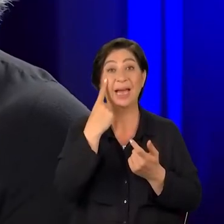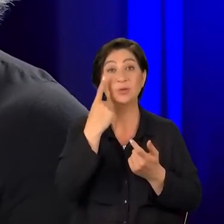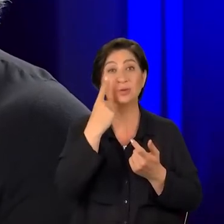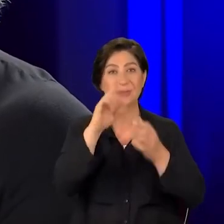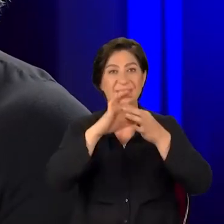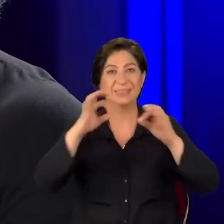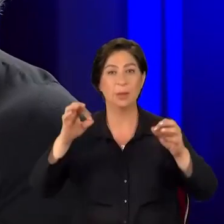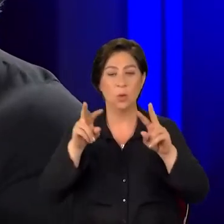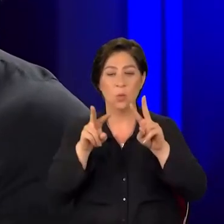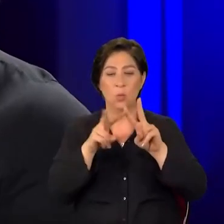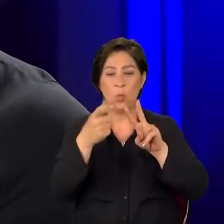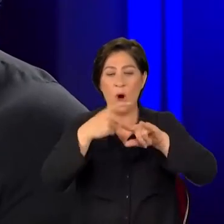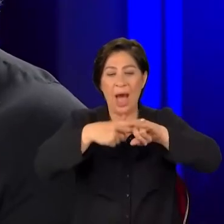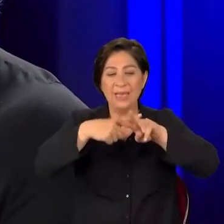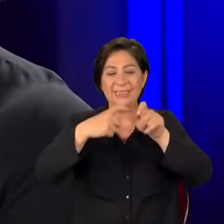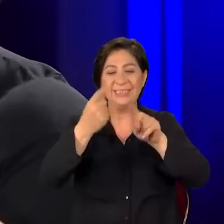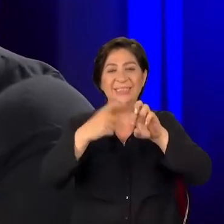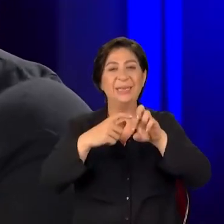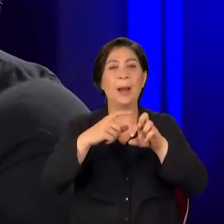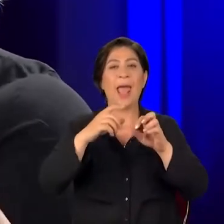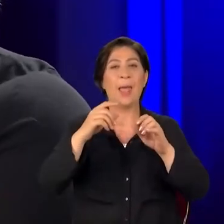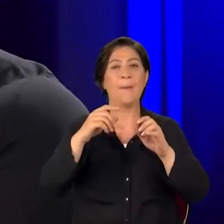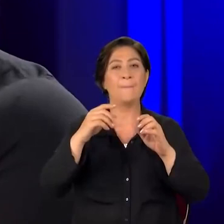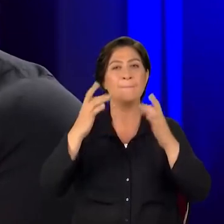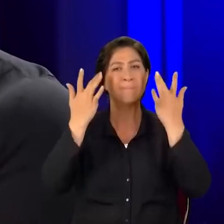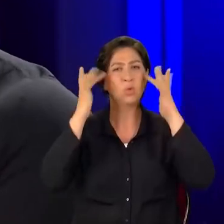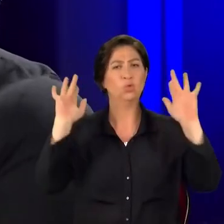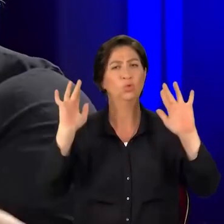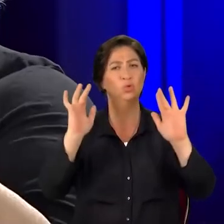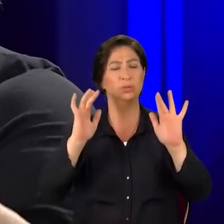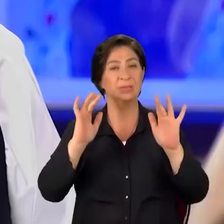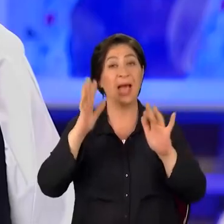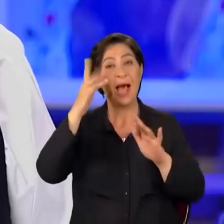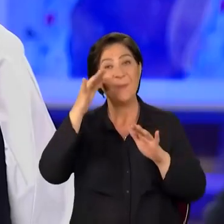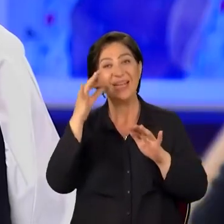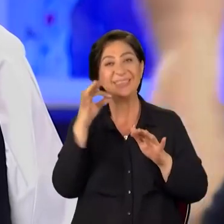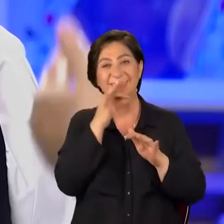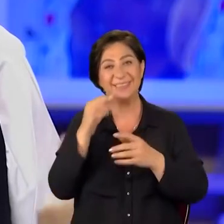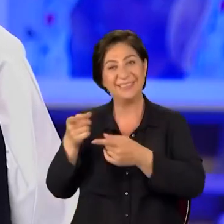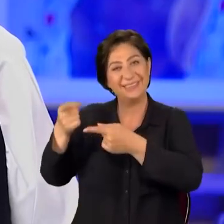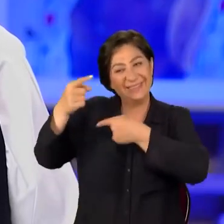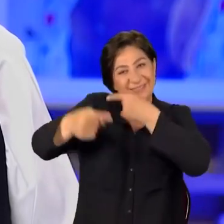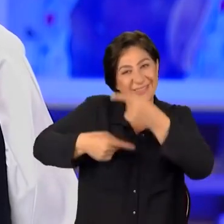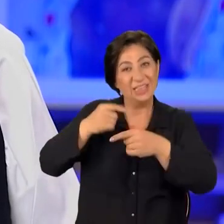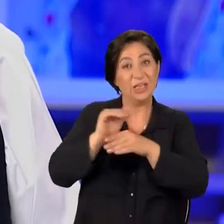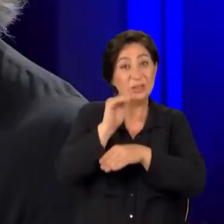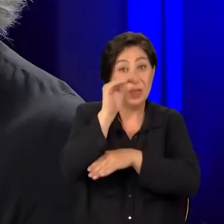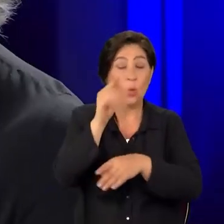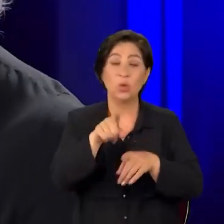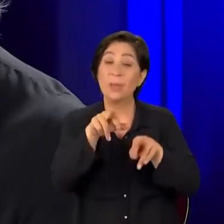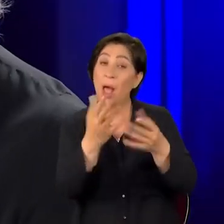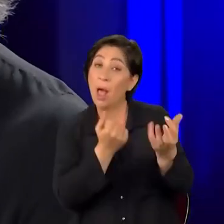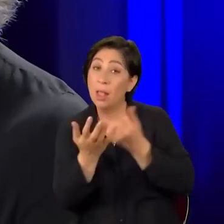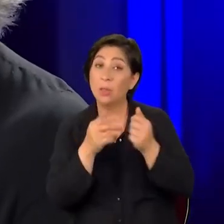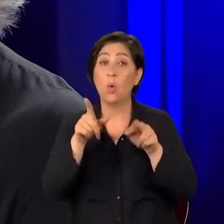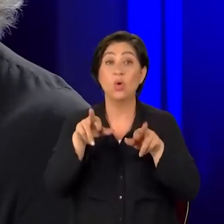Atatürk'ün şey lafını çok seviyorum ben, bu muhasır medeniyet, hakikaten onu hedefleyen, Amerika'daki muadili neyse aynen onun gibi yaşayan,